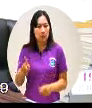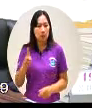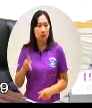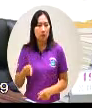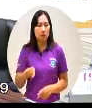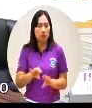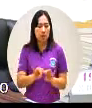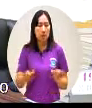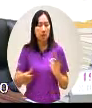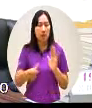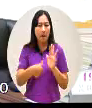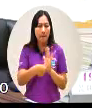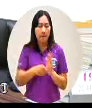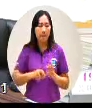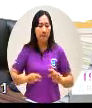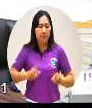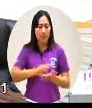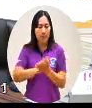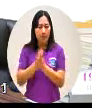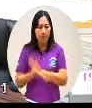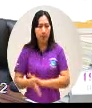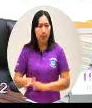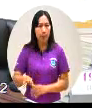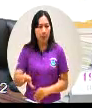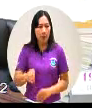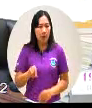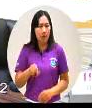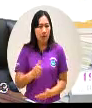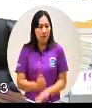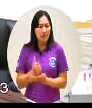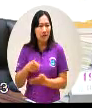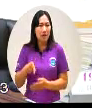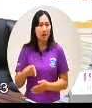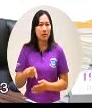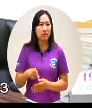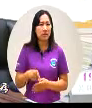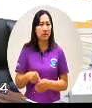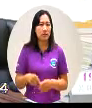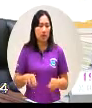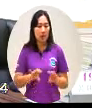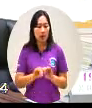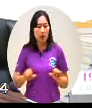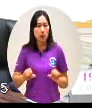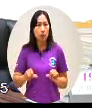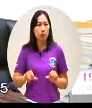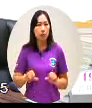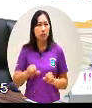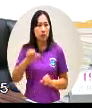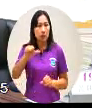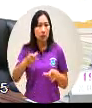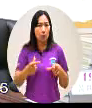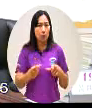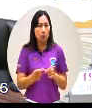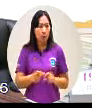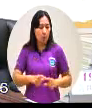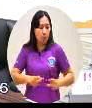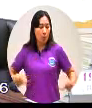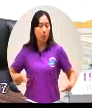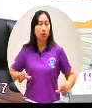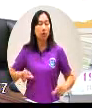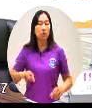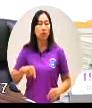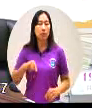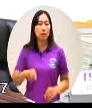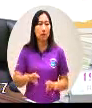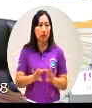得一块五公顷以上的。我想无困难啦、啊。哦，这处置了，咱市长咧